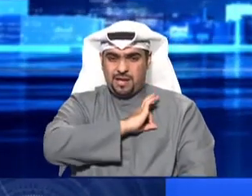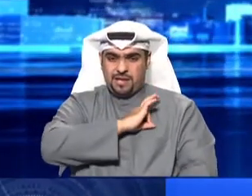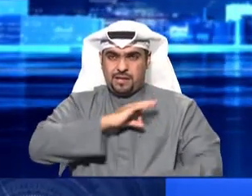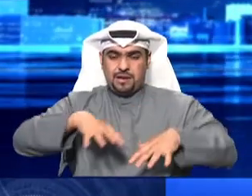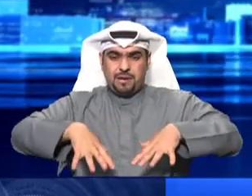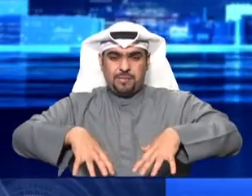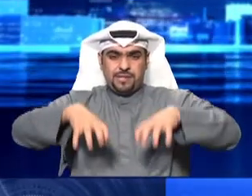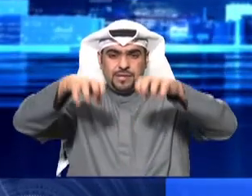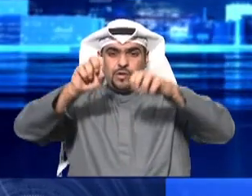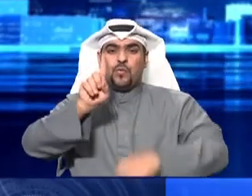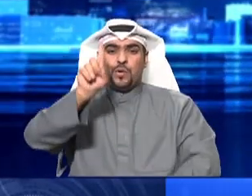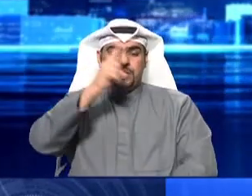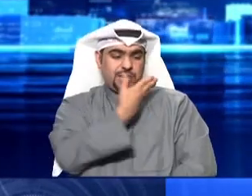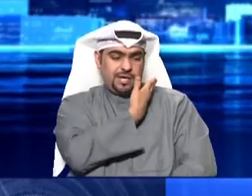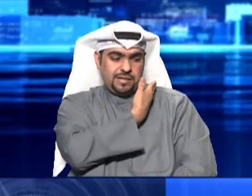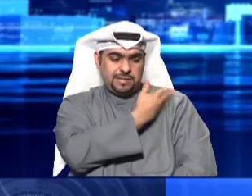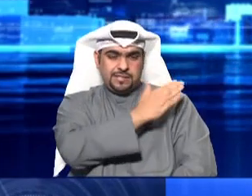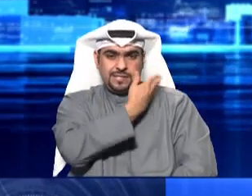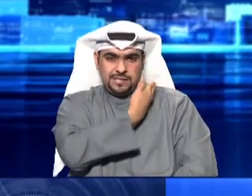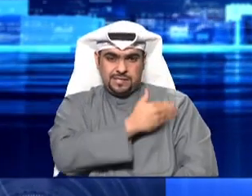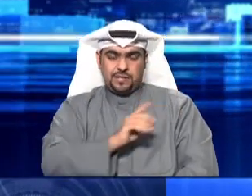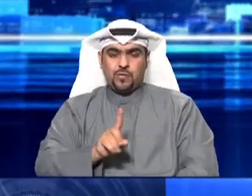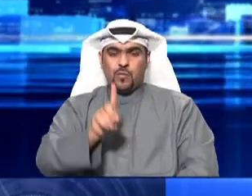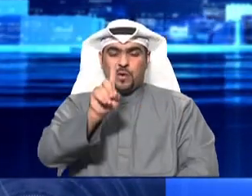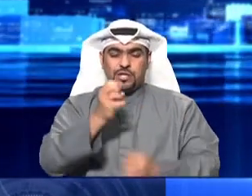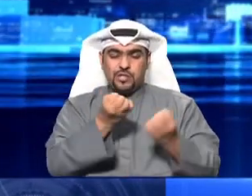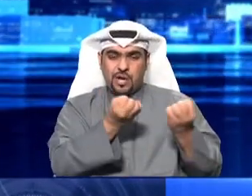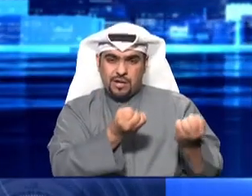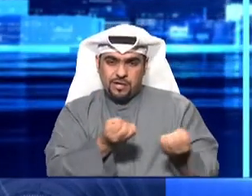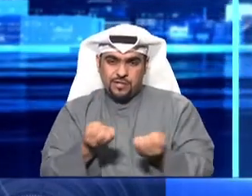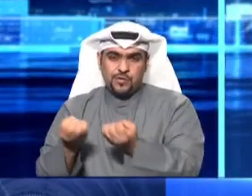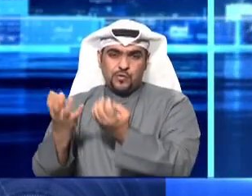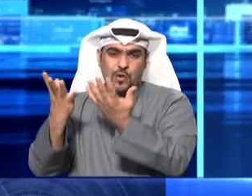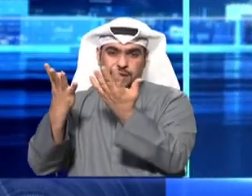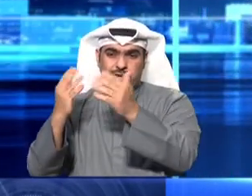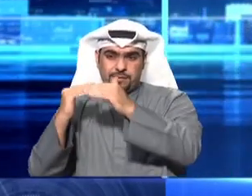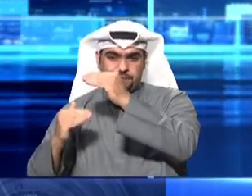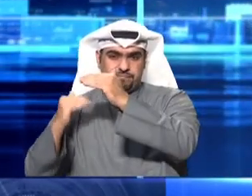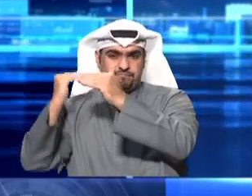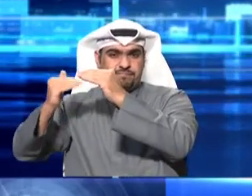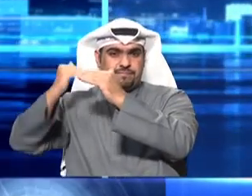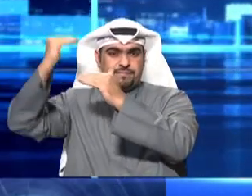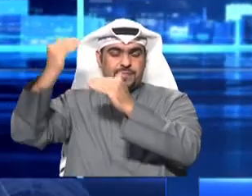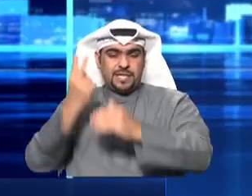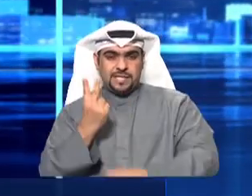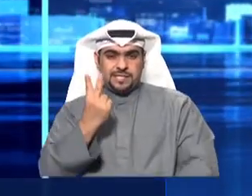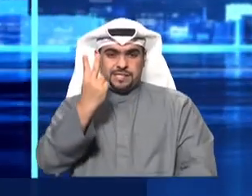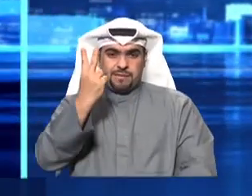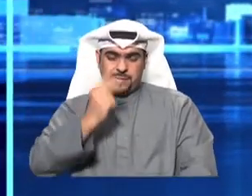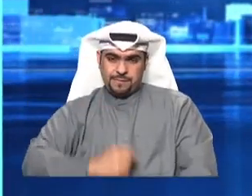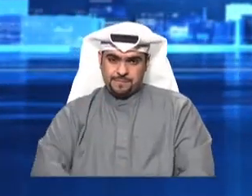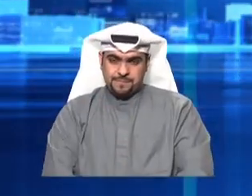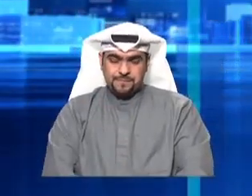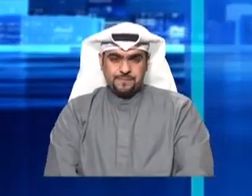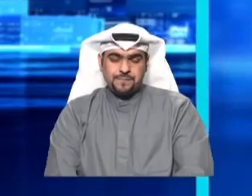رحمته ومغفرته ورضوانه ويسكنه فسيح جناته وأن لا يريه مكروها